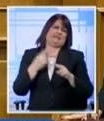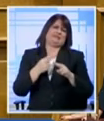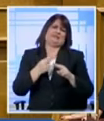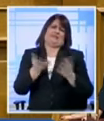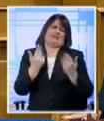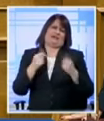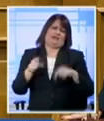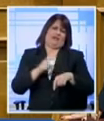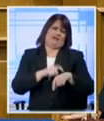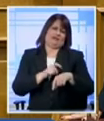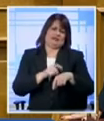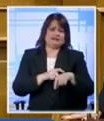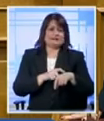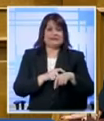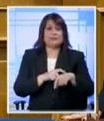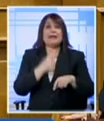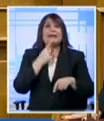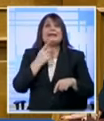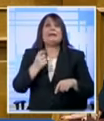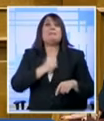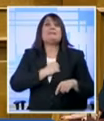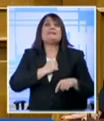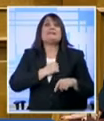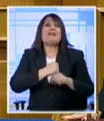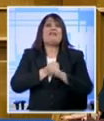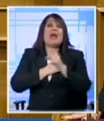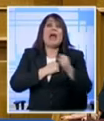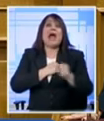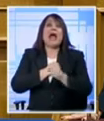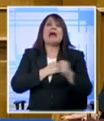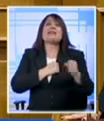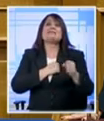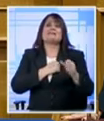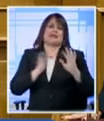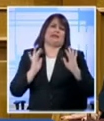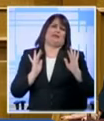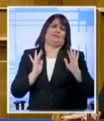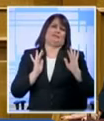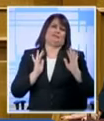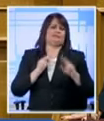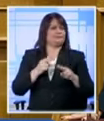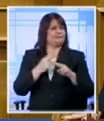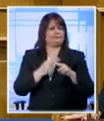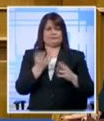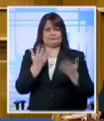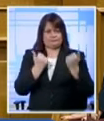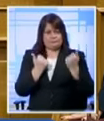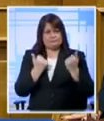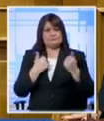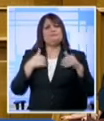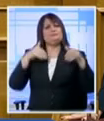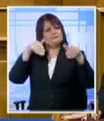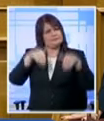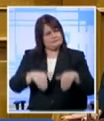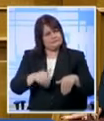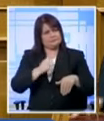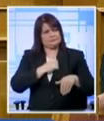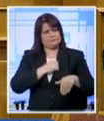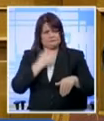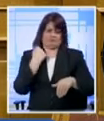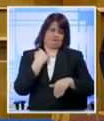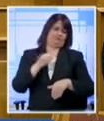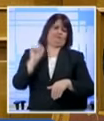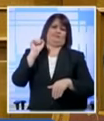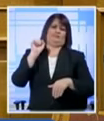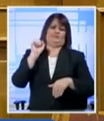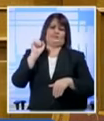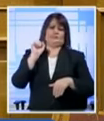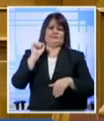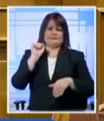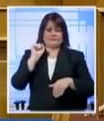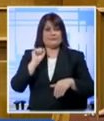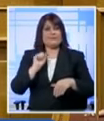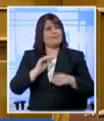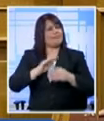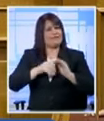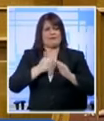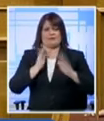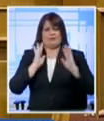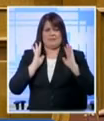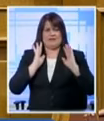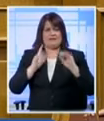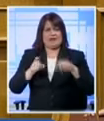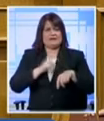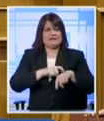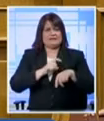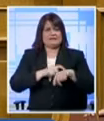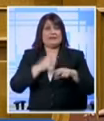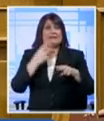στιγμή τι λέει η αριστερά. Και δεν έχει καθόλου σημασία, σέβομαι την άποψή τους, διαφωνώ ριζικά μαζί τους, αλλά δεν μετράει αυτή την